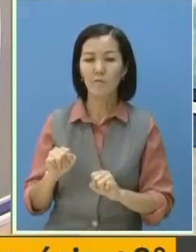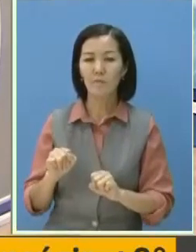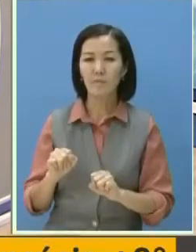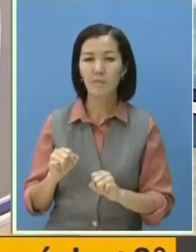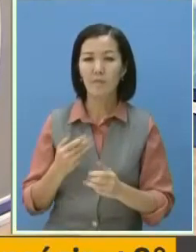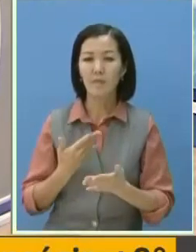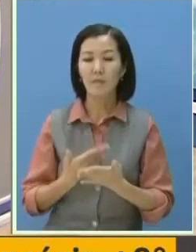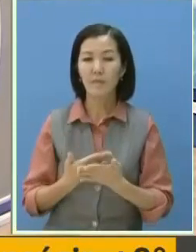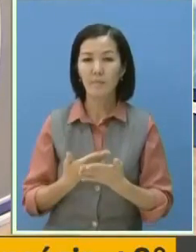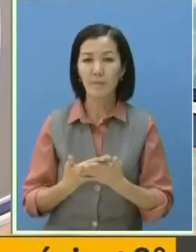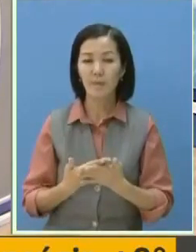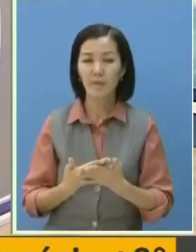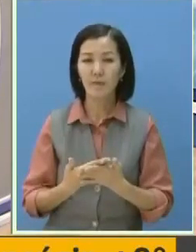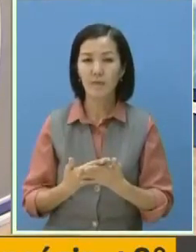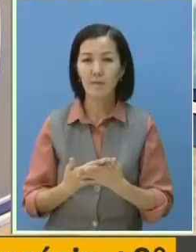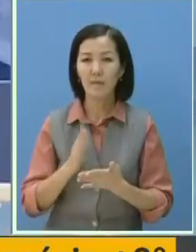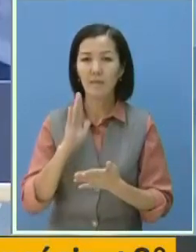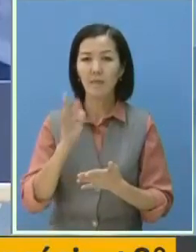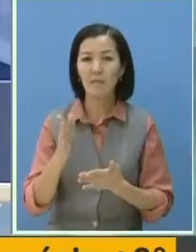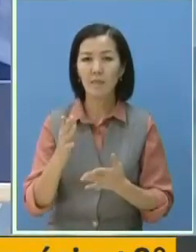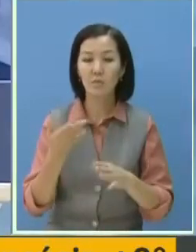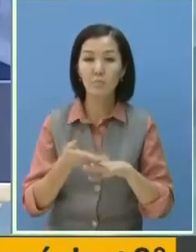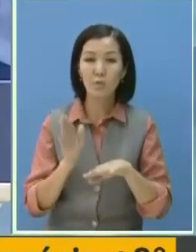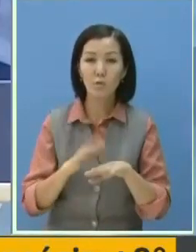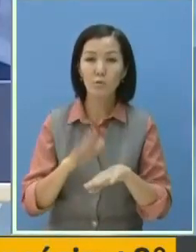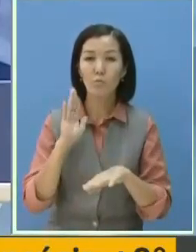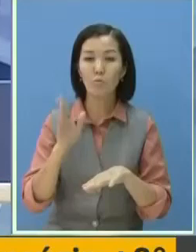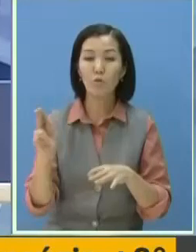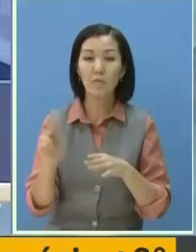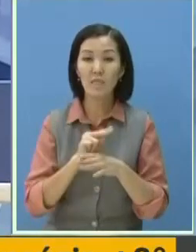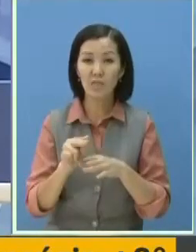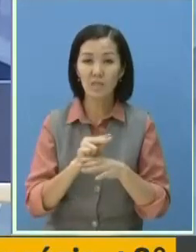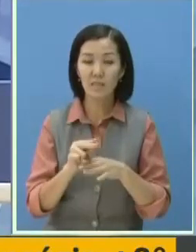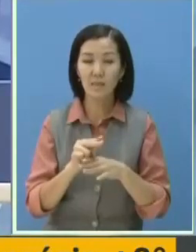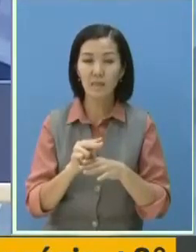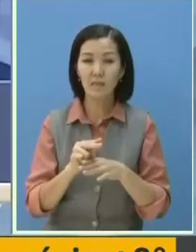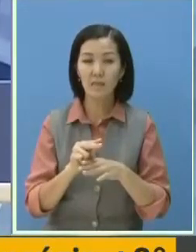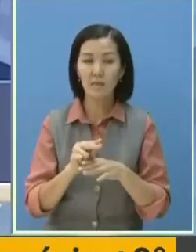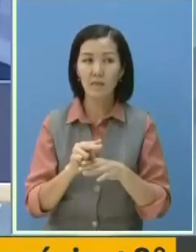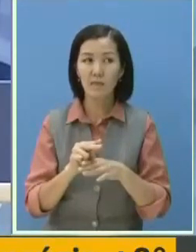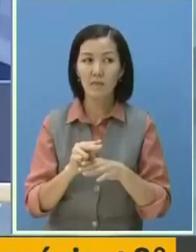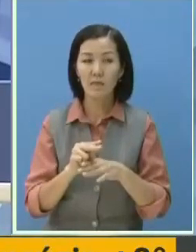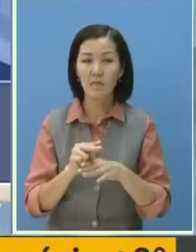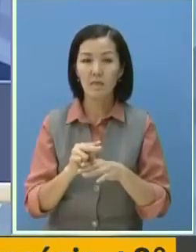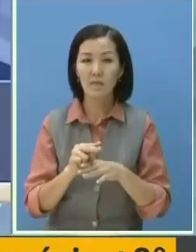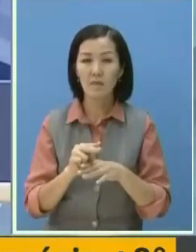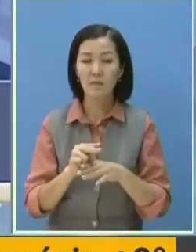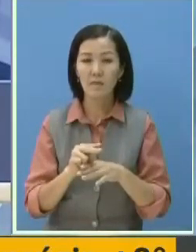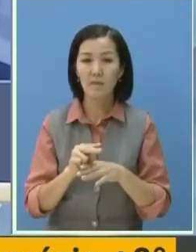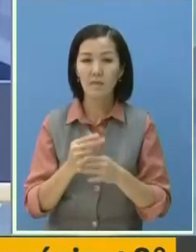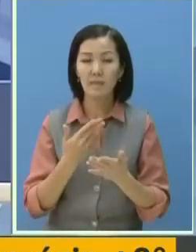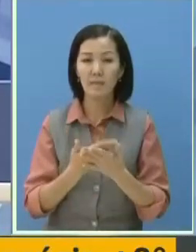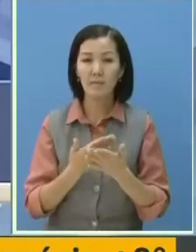есть, она приобрела устойчивость. И в дальнейшем нам очень тяжело будет лечиться. Ну, не говоря уже о том, какой урон здоровью наносит, да,